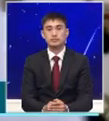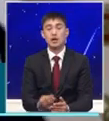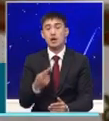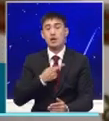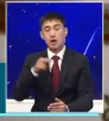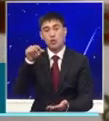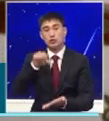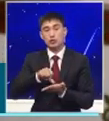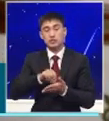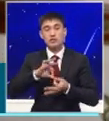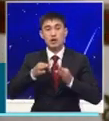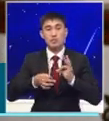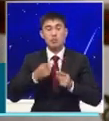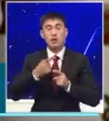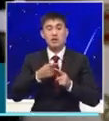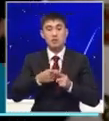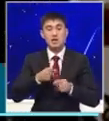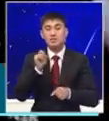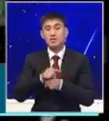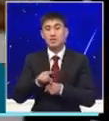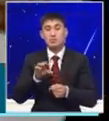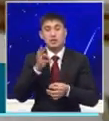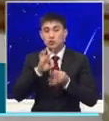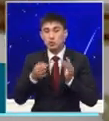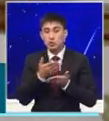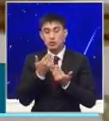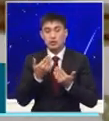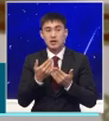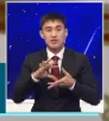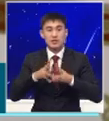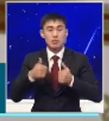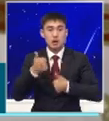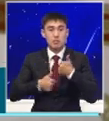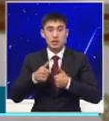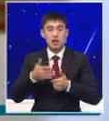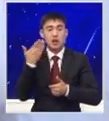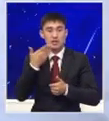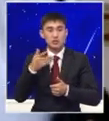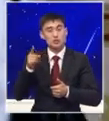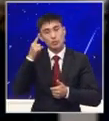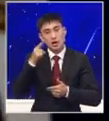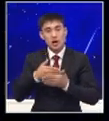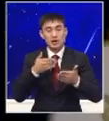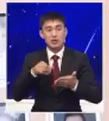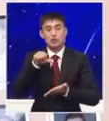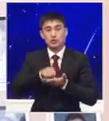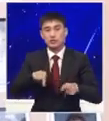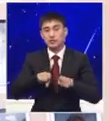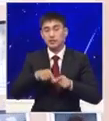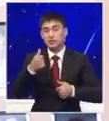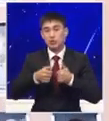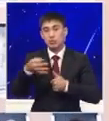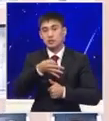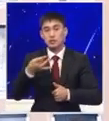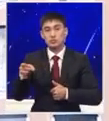Я участвовала в олимпиаде по химии. Задания были не такими сложными. В целом, олимпиада прошла легче, чем ожидалось. Ранее я уже принимала участие в